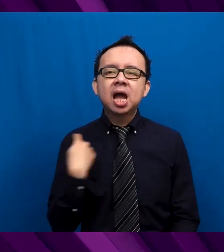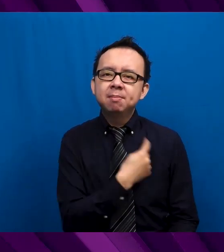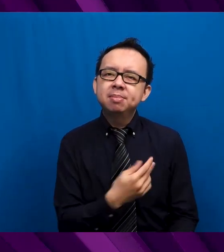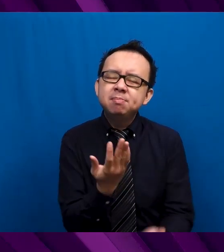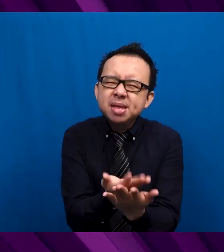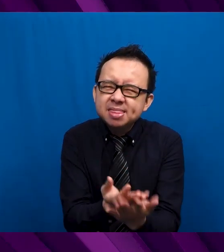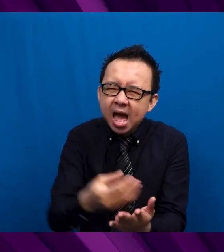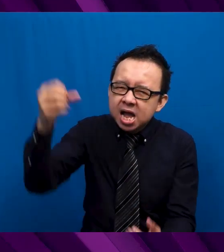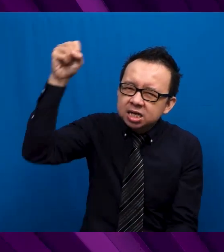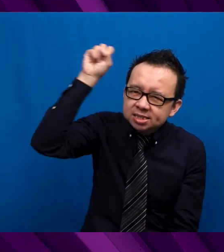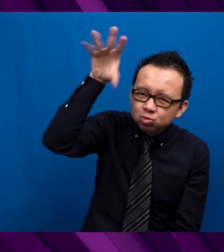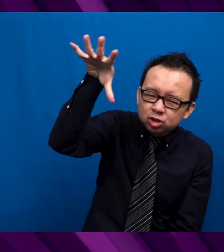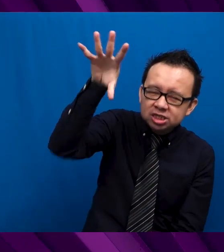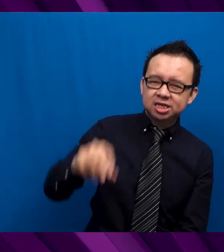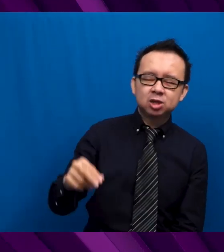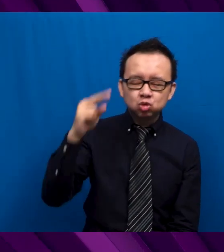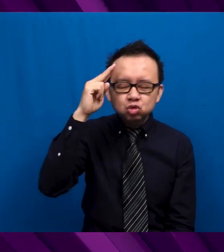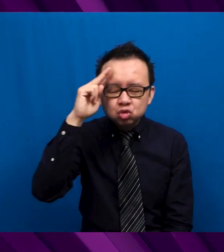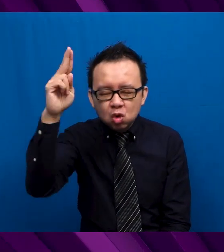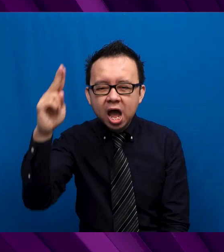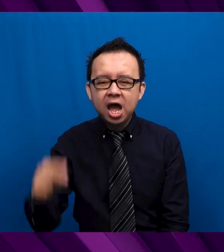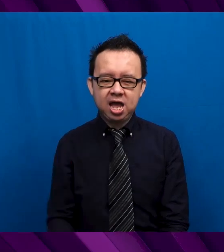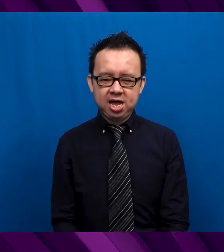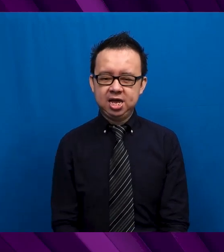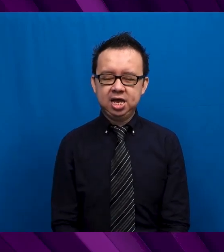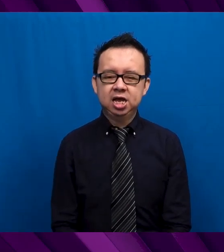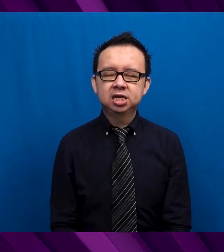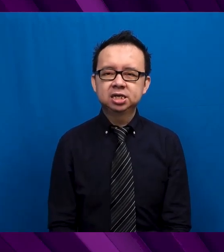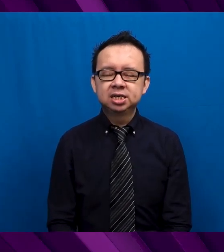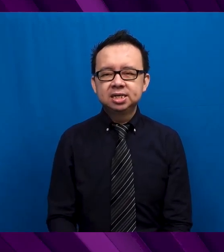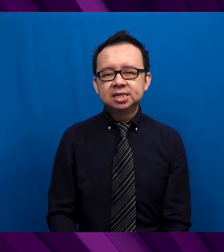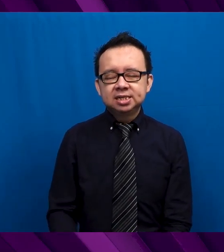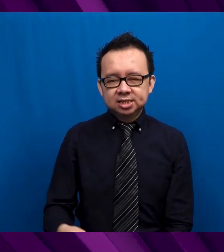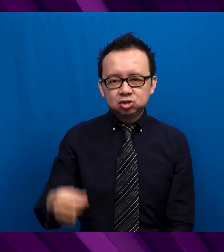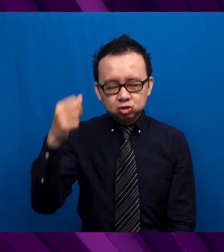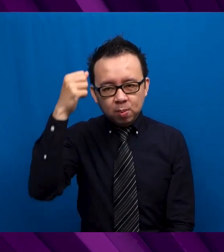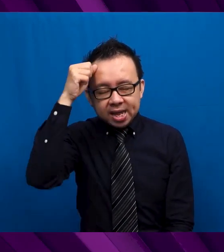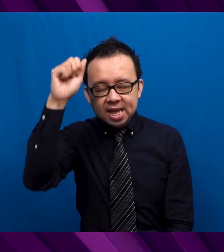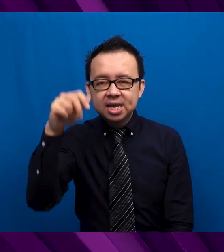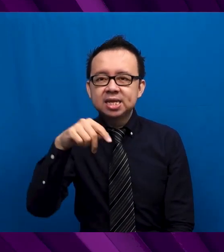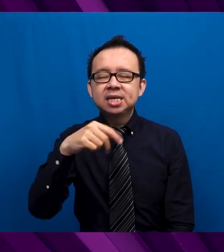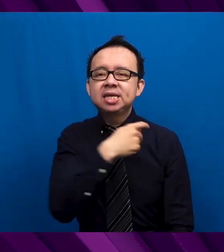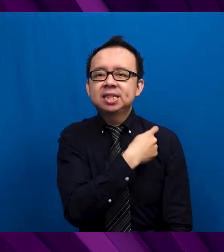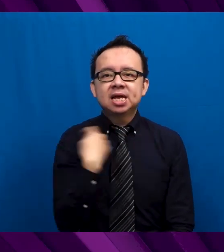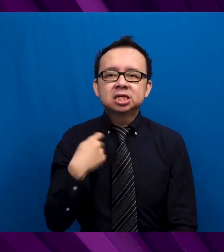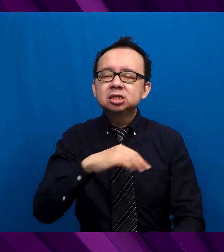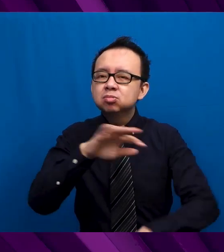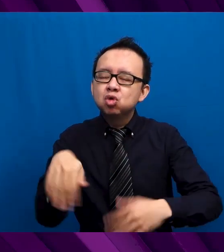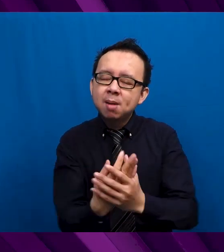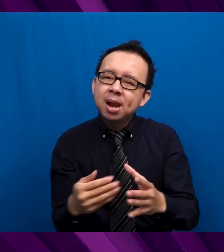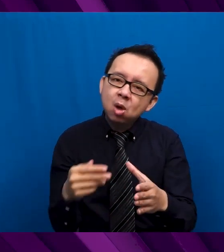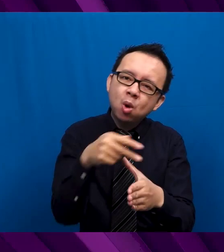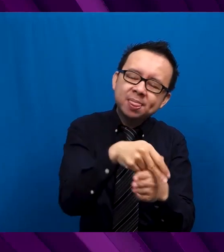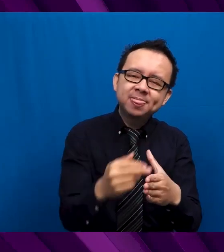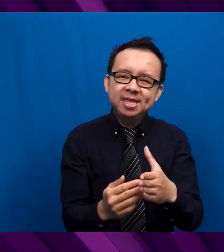minta pertolongan-Mu nyatakan Tuhan. Supaya bangsa ini bisa melalui musim pandemi ini. Dengan pertolongan Tuhan, kami akan melihat